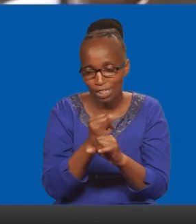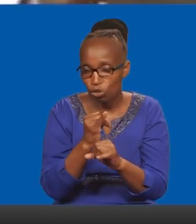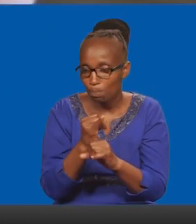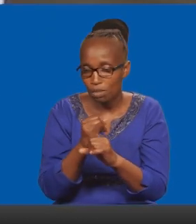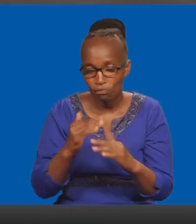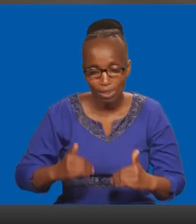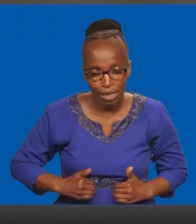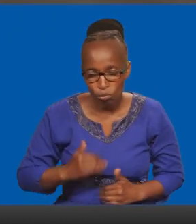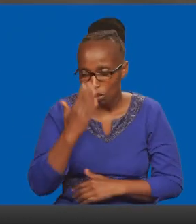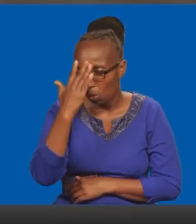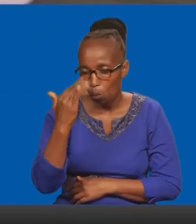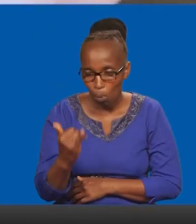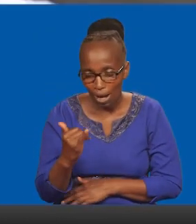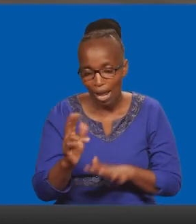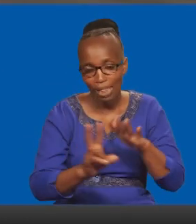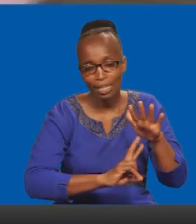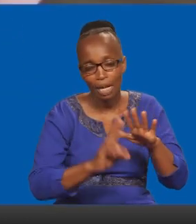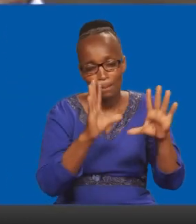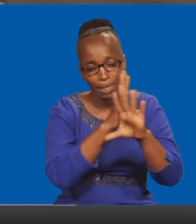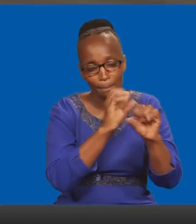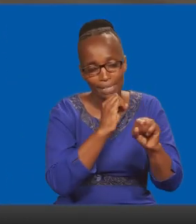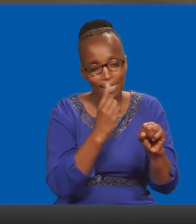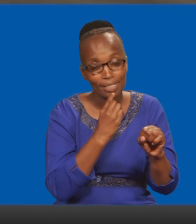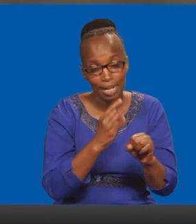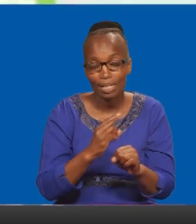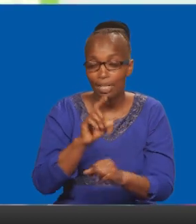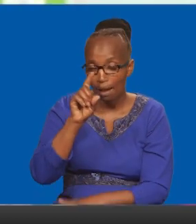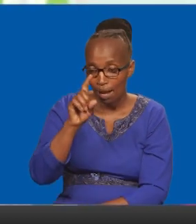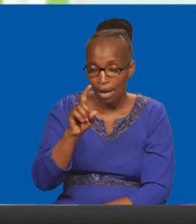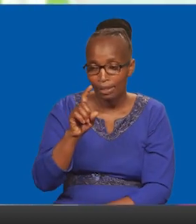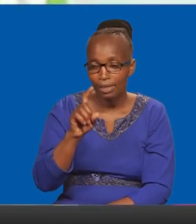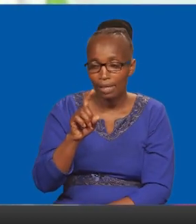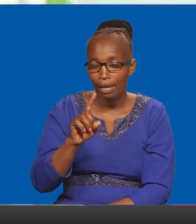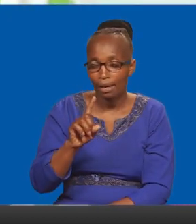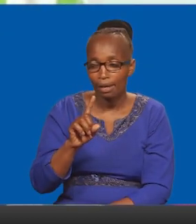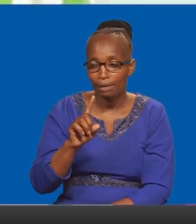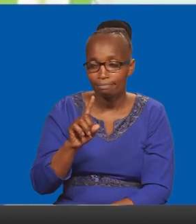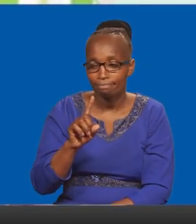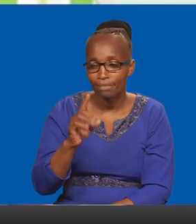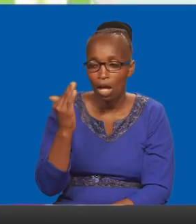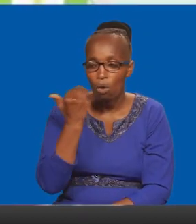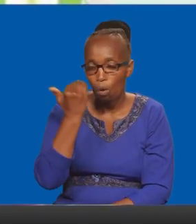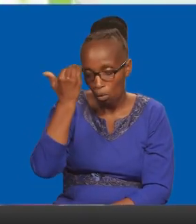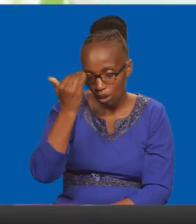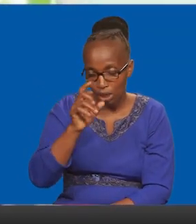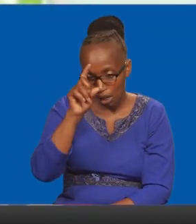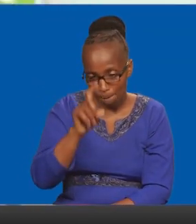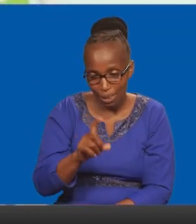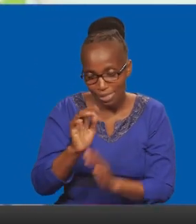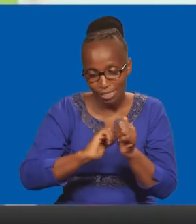atengeneze program ya kutafutia hao vijana kazi ya kujenga hiyo manyumba? Naibu wa rais akisema ni lazima idara ya